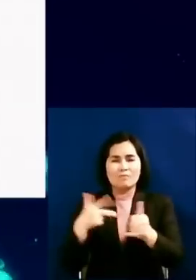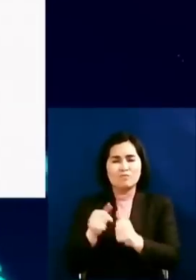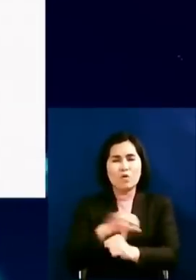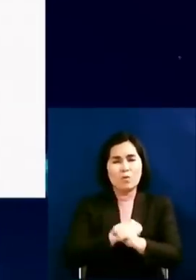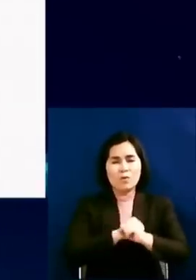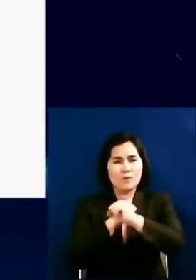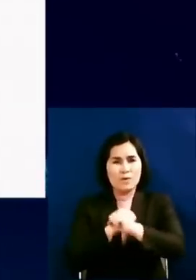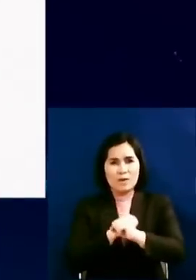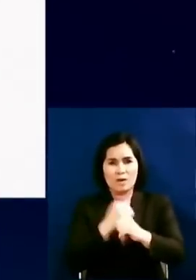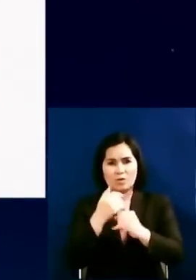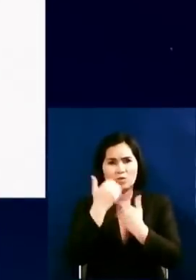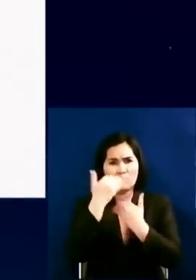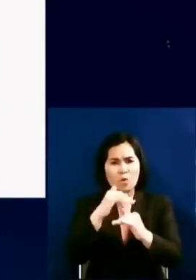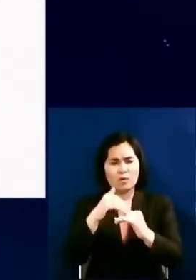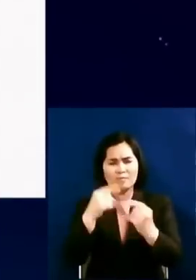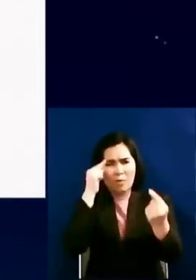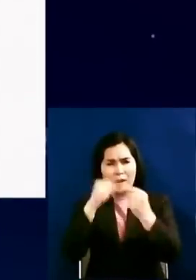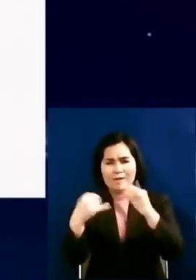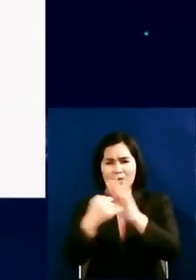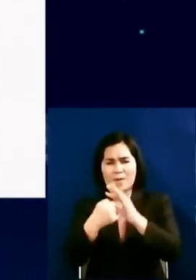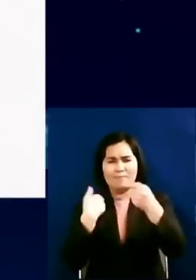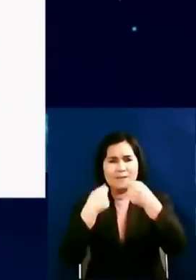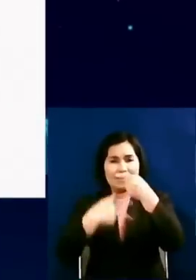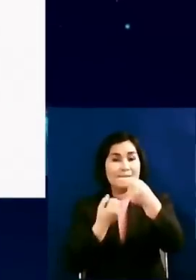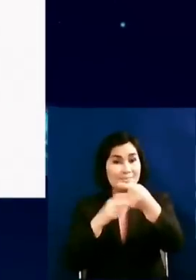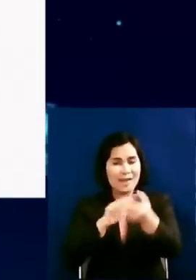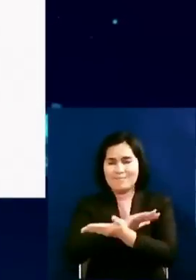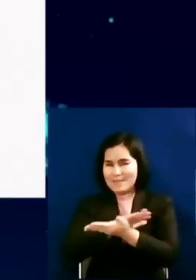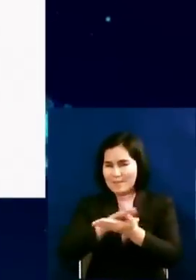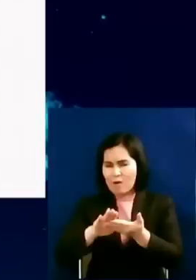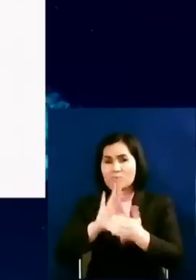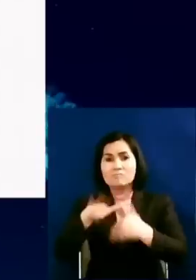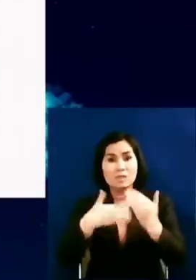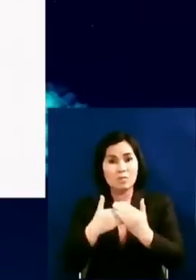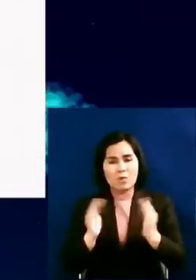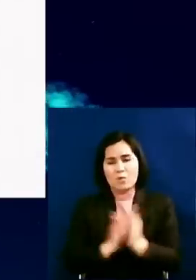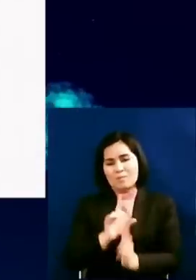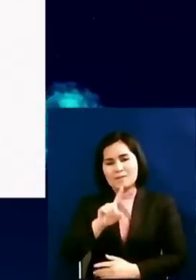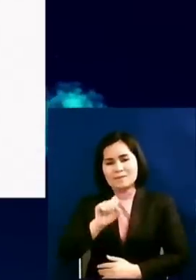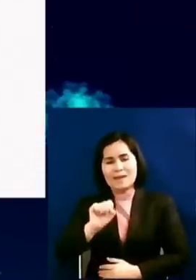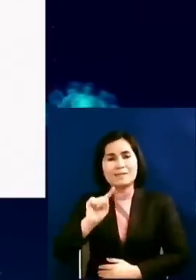มาย13จังหวัดในรอบแรกเรียบร้อยแล้วนะครับส่งวัคซีนไปทั้งหมดแล้ว